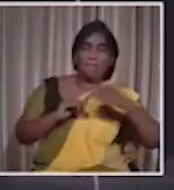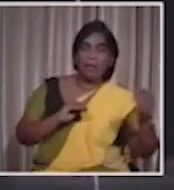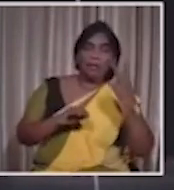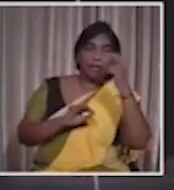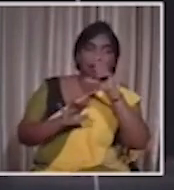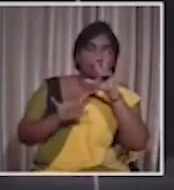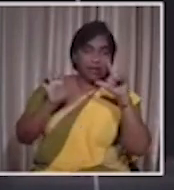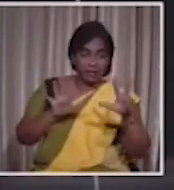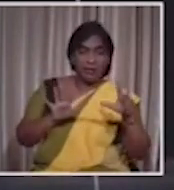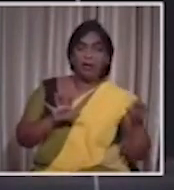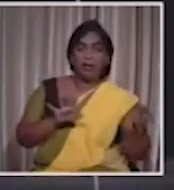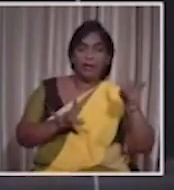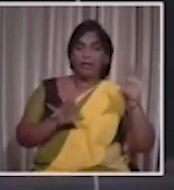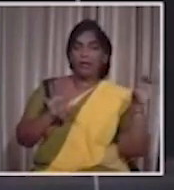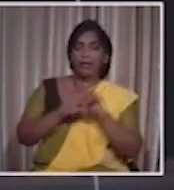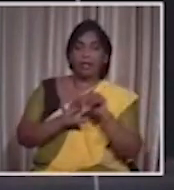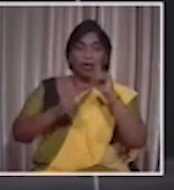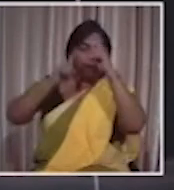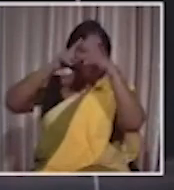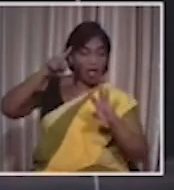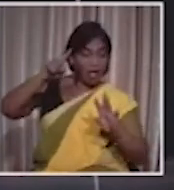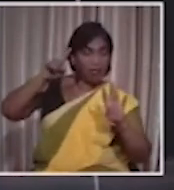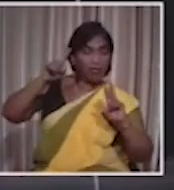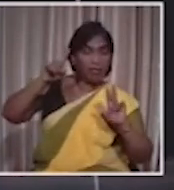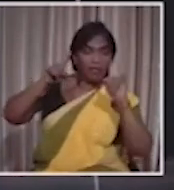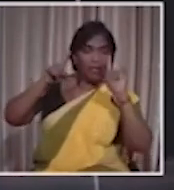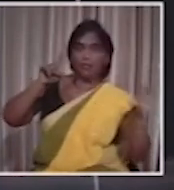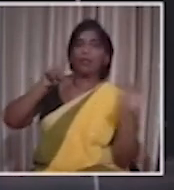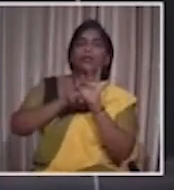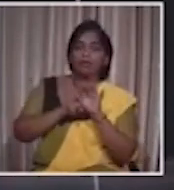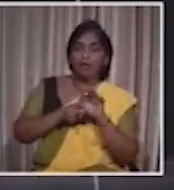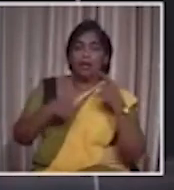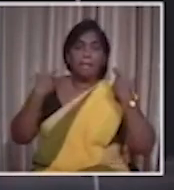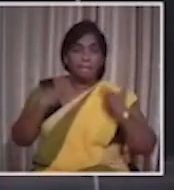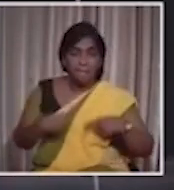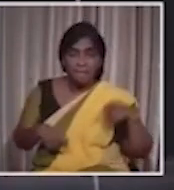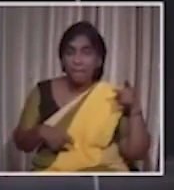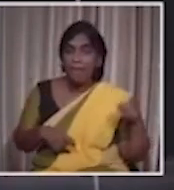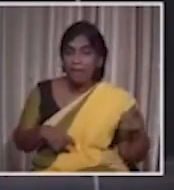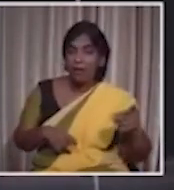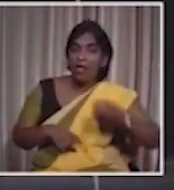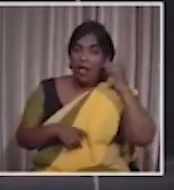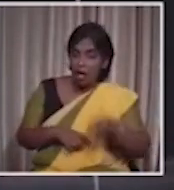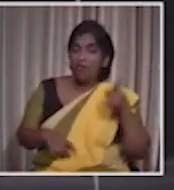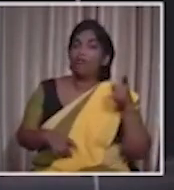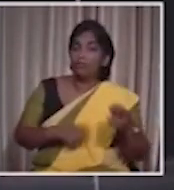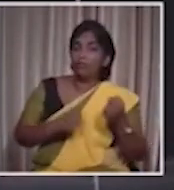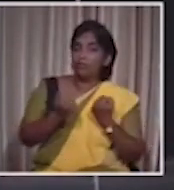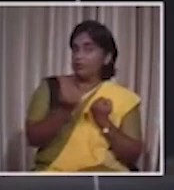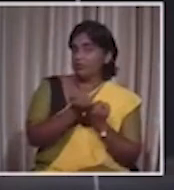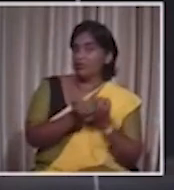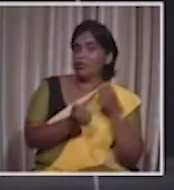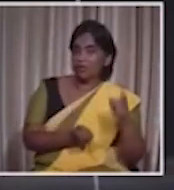ගත්තට පස්සේ. එතකොට 49 වෙනියාව ගත්තා තනි පුද්ගලයෙක් විදියට. ඒ ගත්තේ රාජපක්ෂවරුන්ගේ අනුබලයෙන් ඒ